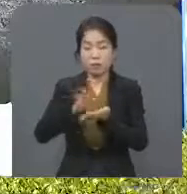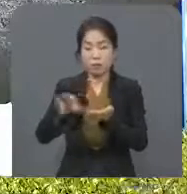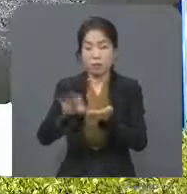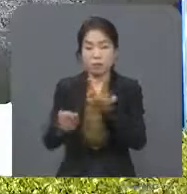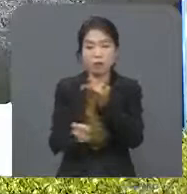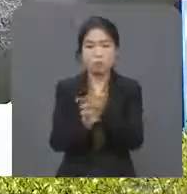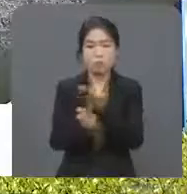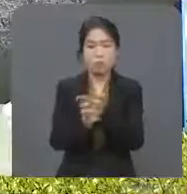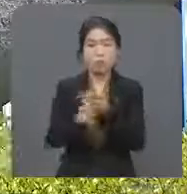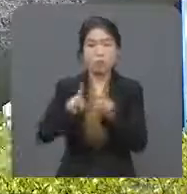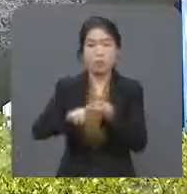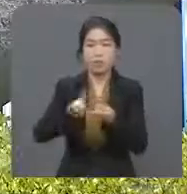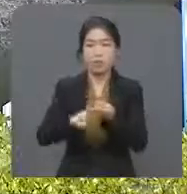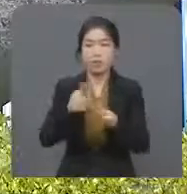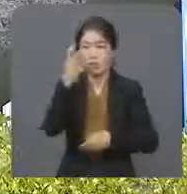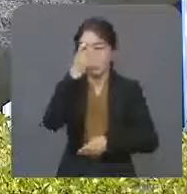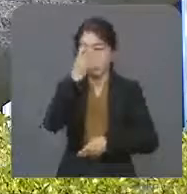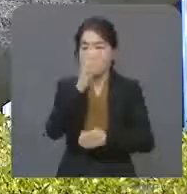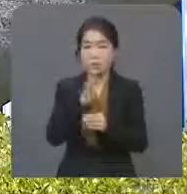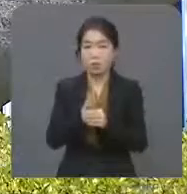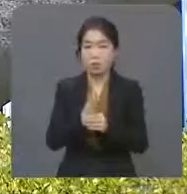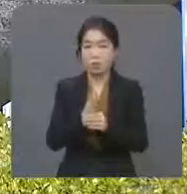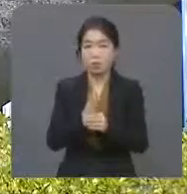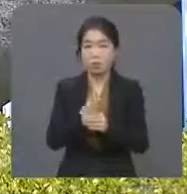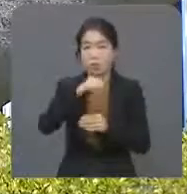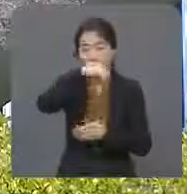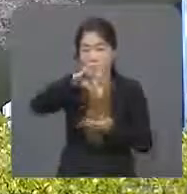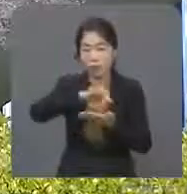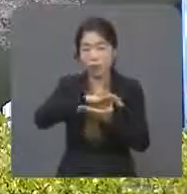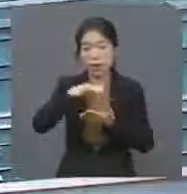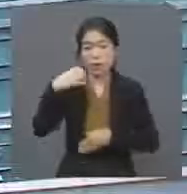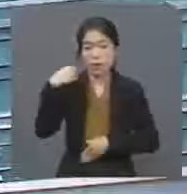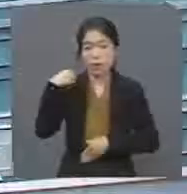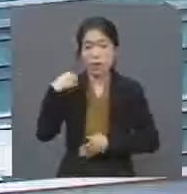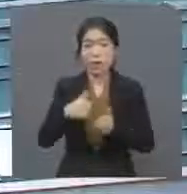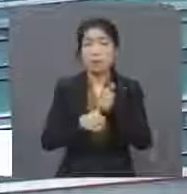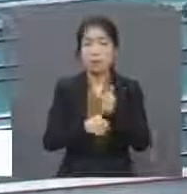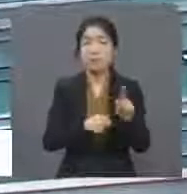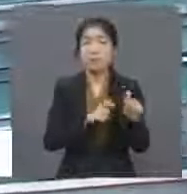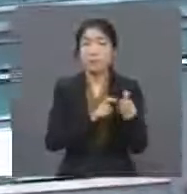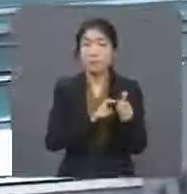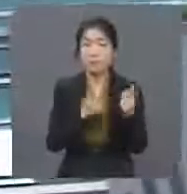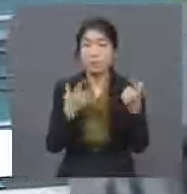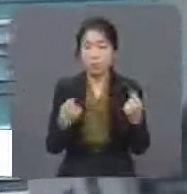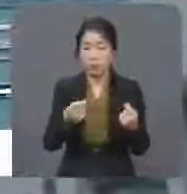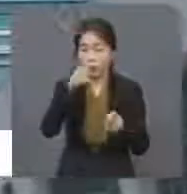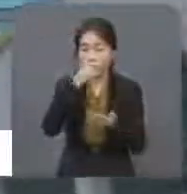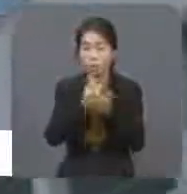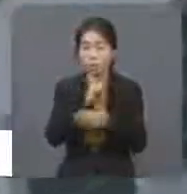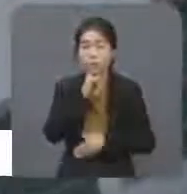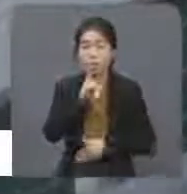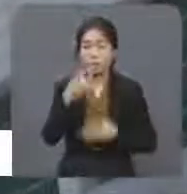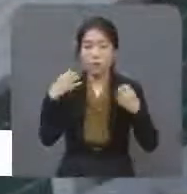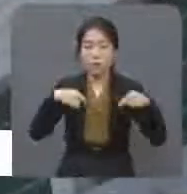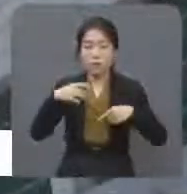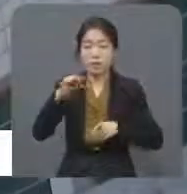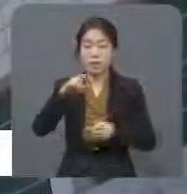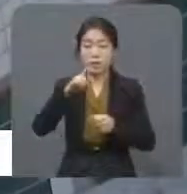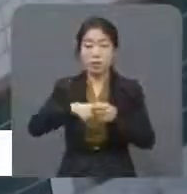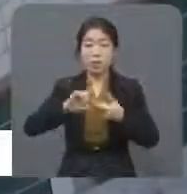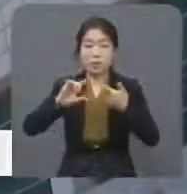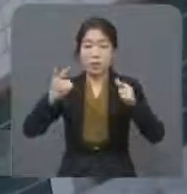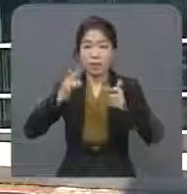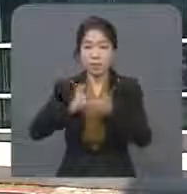입건해 조사하고 있습니다. 경찰은 회계 책임을 맡은 비서 B씨도 같은 혐의로 입건해 정치자금을 목적과